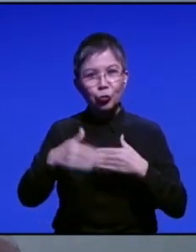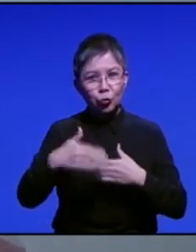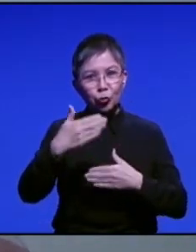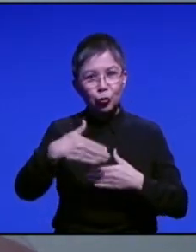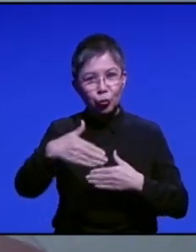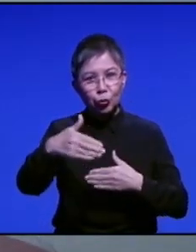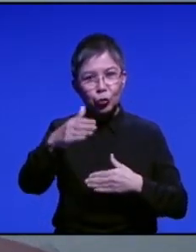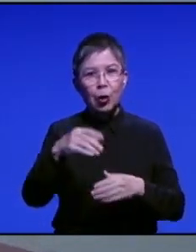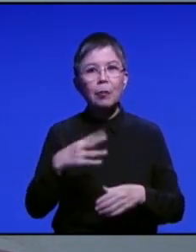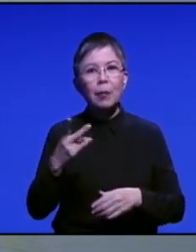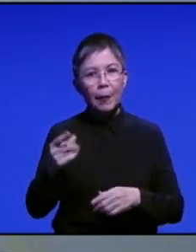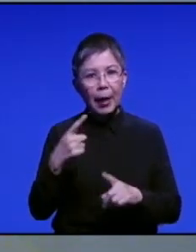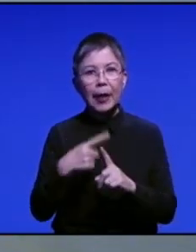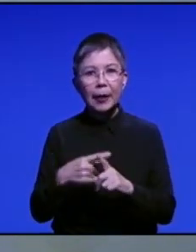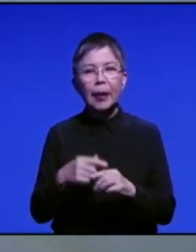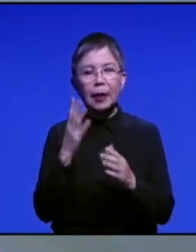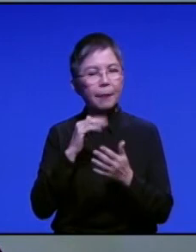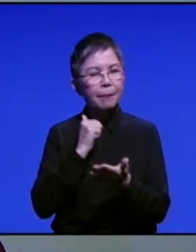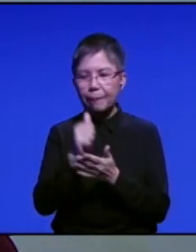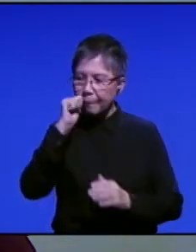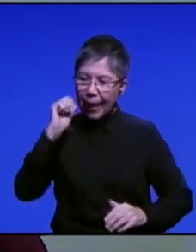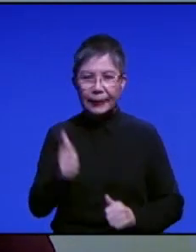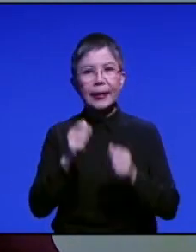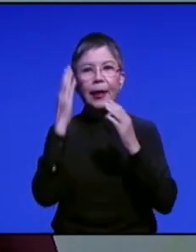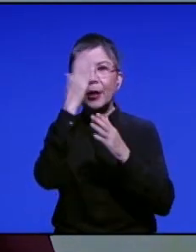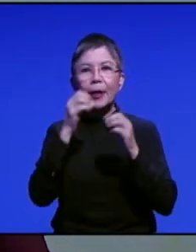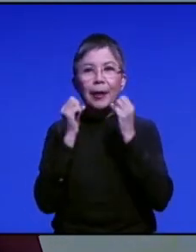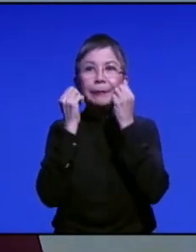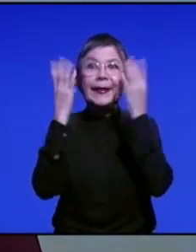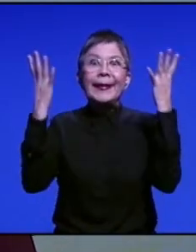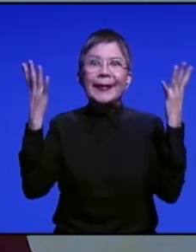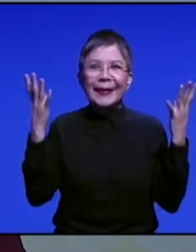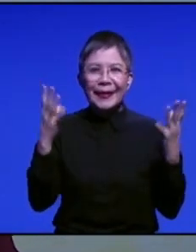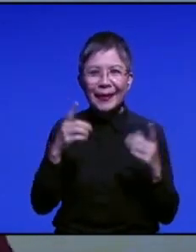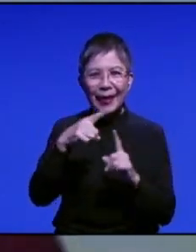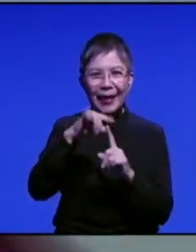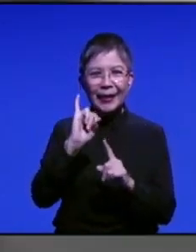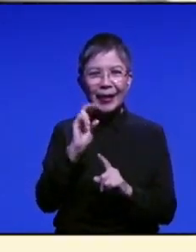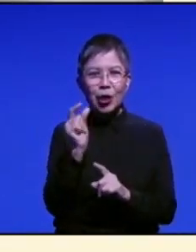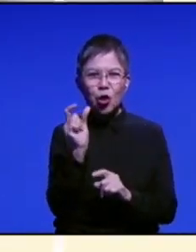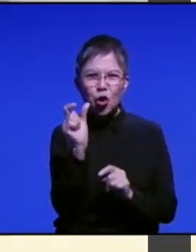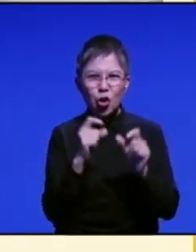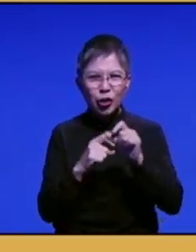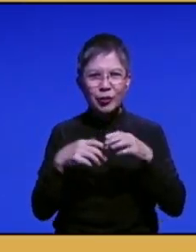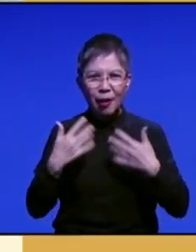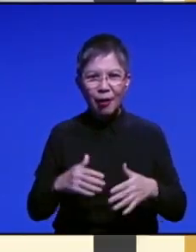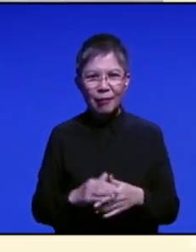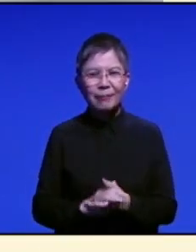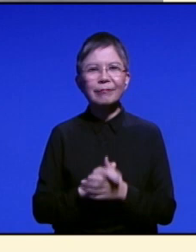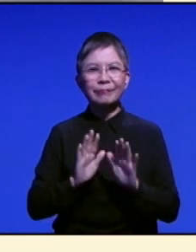mungkin sampai beberapa kali ya Bu ya, yeah, bisa langsung kelihatan bedanya. Jadi makin tirus tanpa operasi.